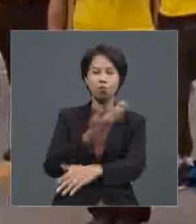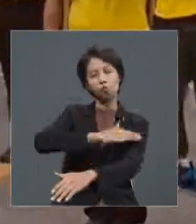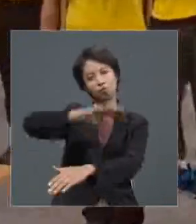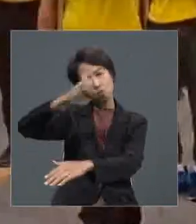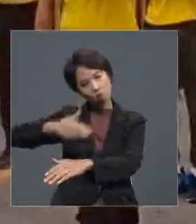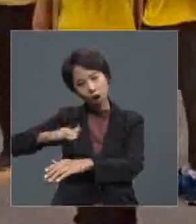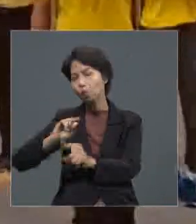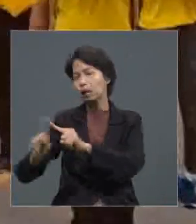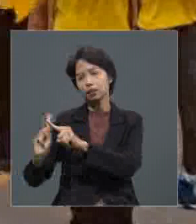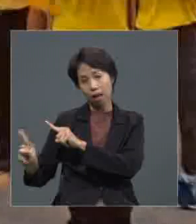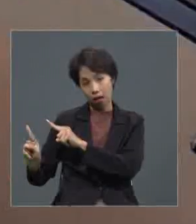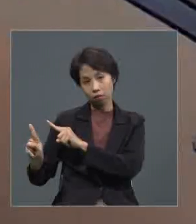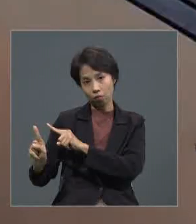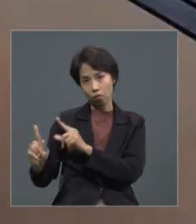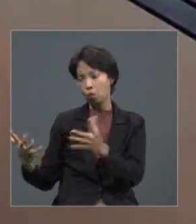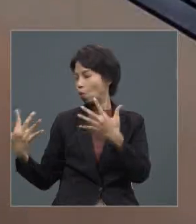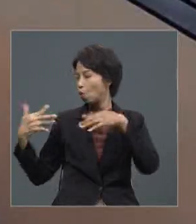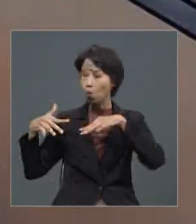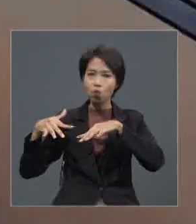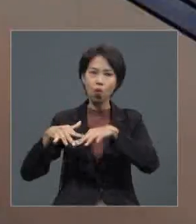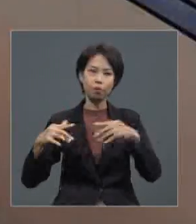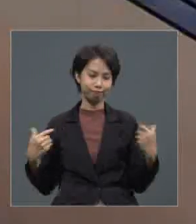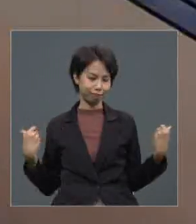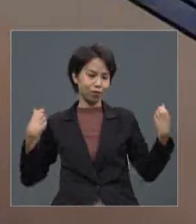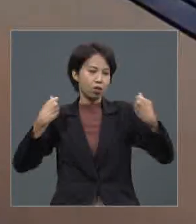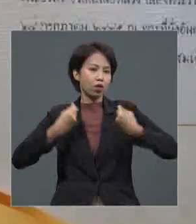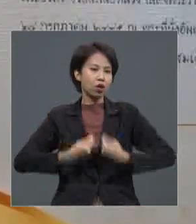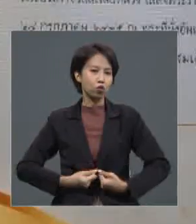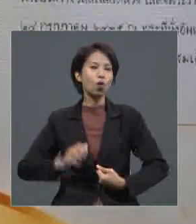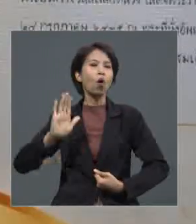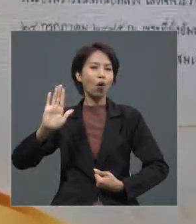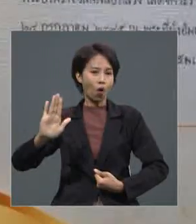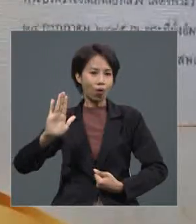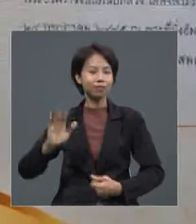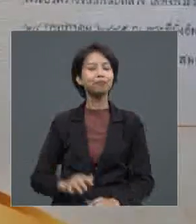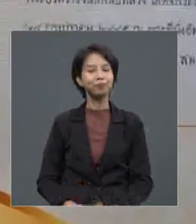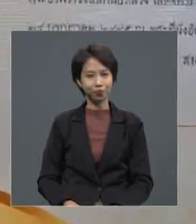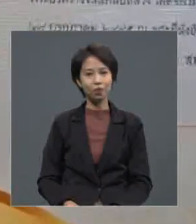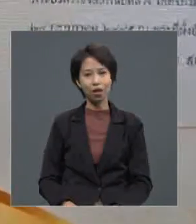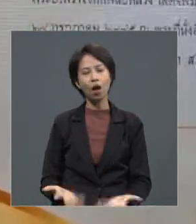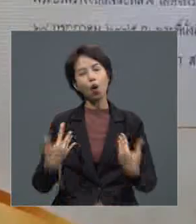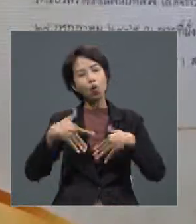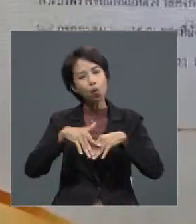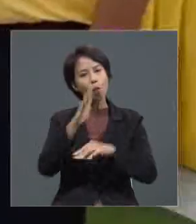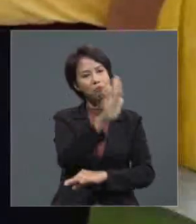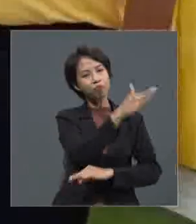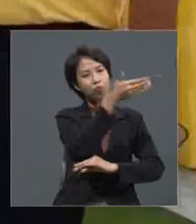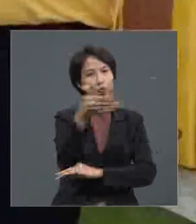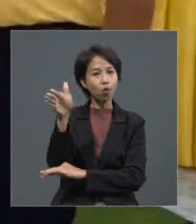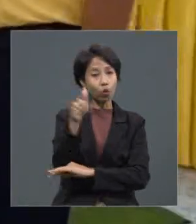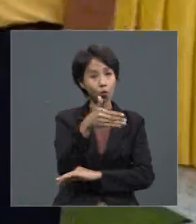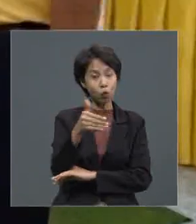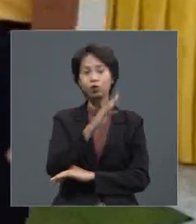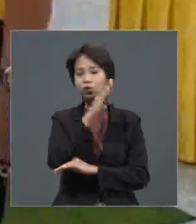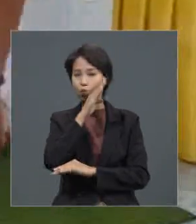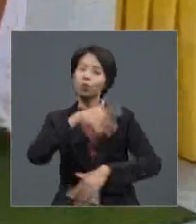าหูแดงซึ่งเขาต่างก็ใส่ชุดชาติพันธุ์ของเขาเนี่ยสีสันสวยงามมาร่วมรับธงนะครับถ้าประชาชนทั่วไปเนี่ยมา